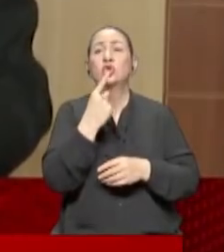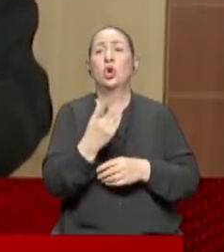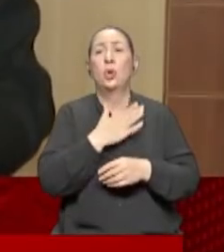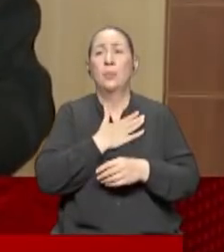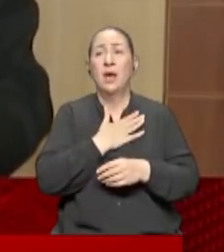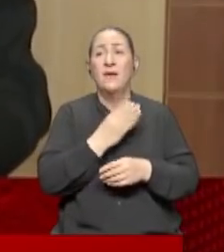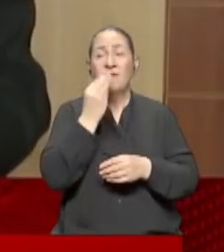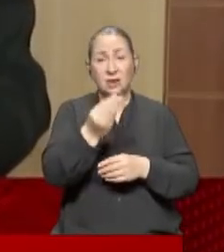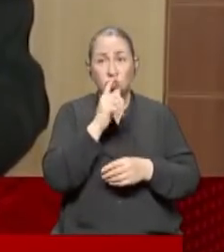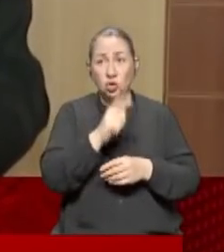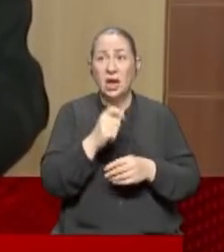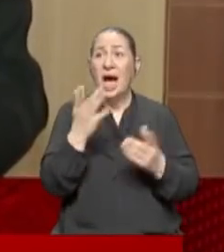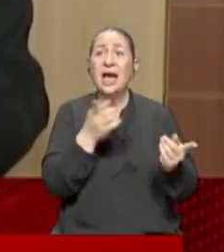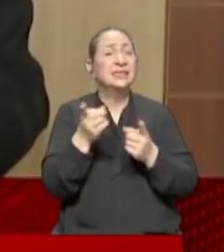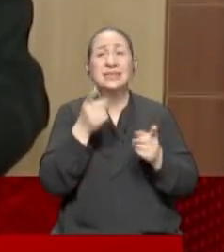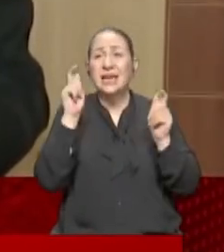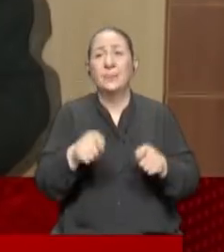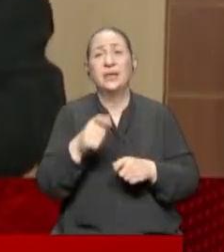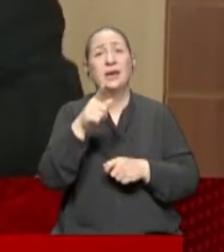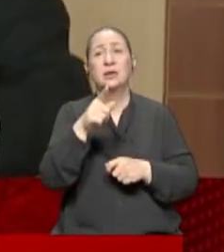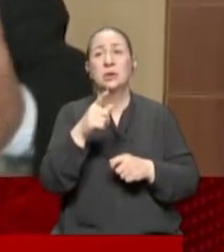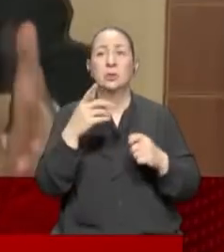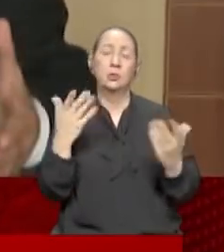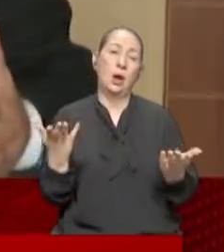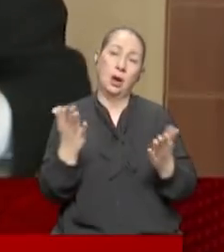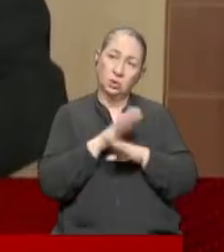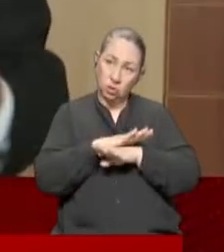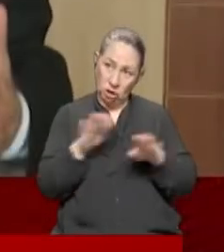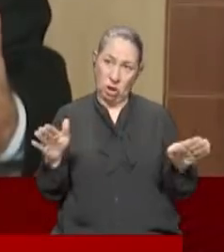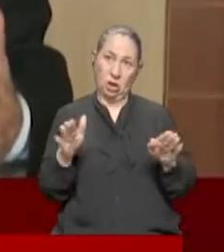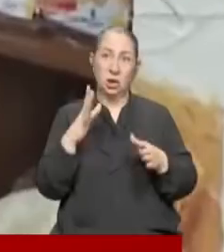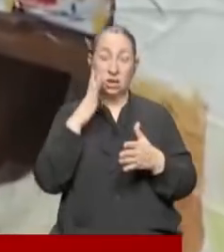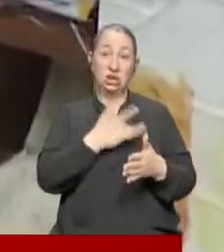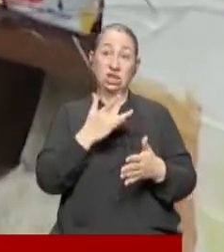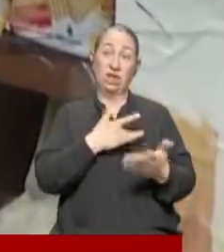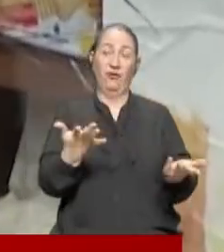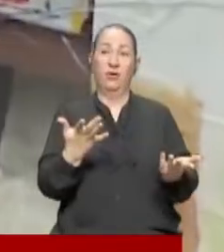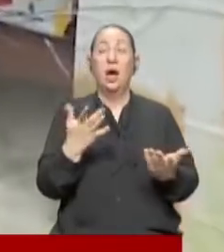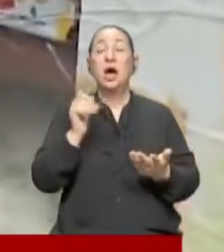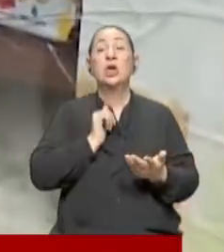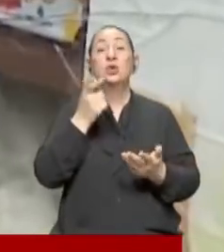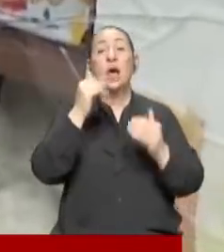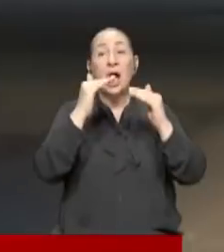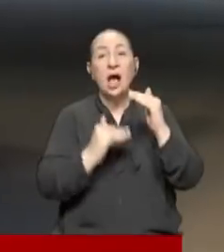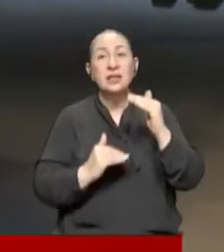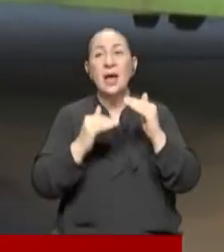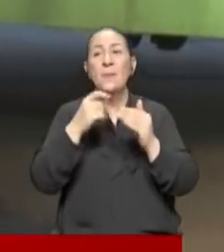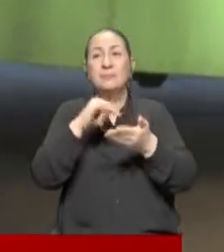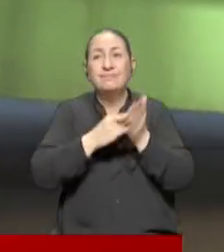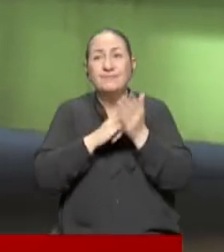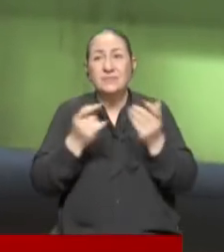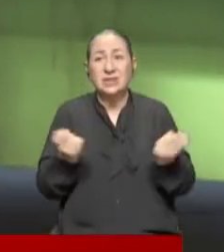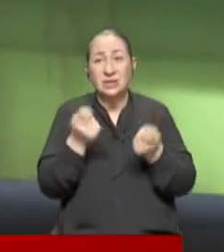söylüyorum. Verdikleri sözün hangisini yerine getirdiler? Ya artık yeter, artık insaf. Asgari ücretin altındaki maaşlarıyla